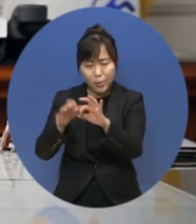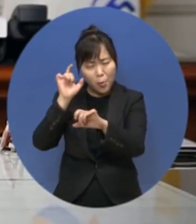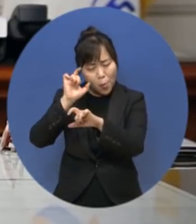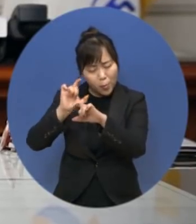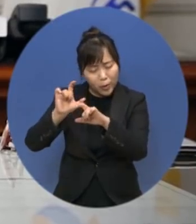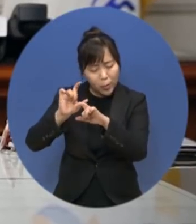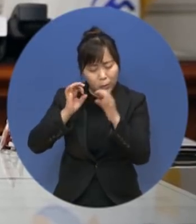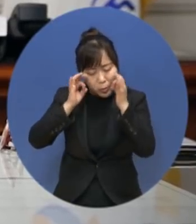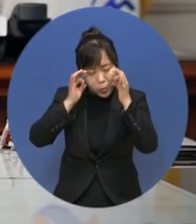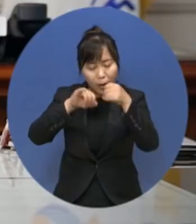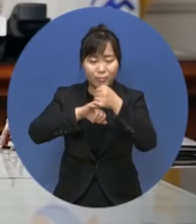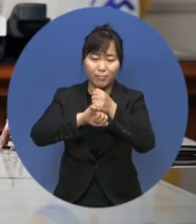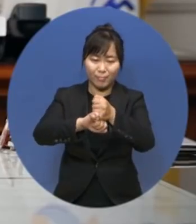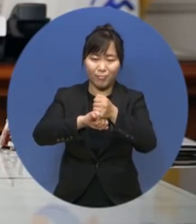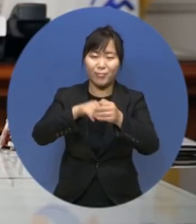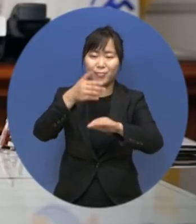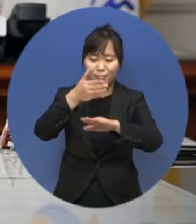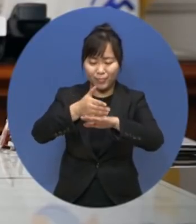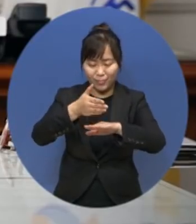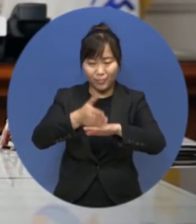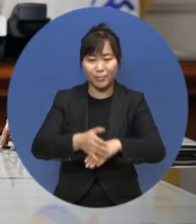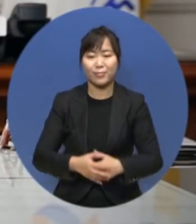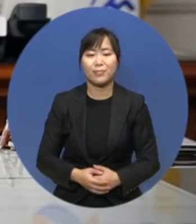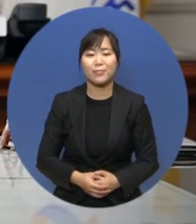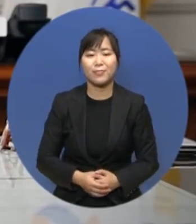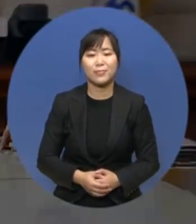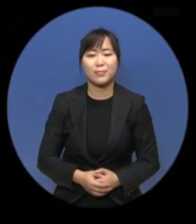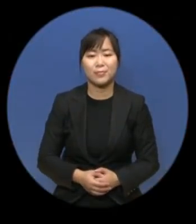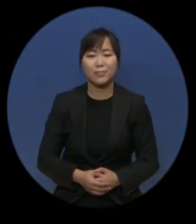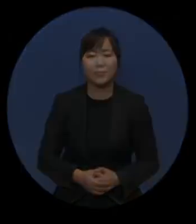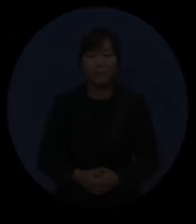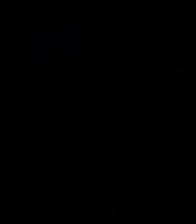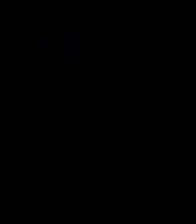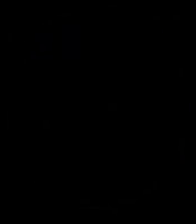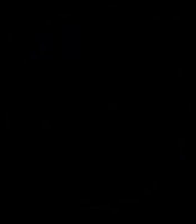고민하고 노력하겠습니다. 감사합니다.